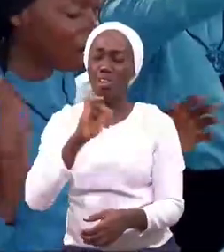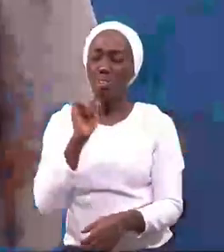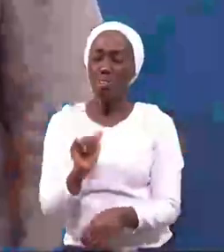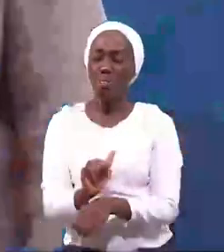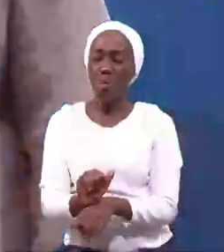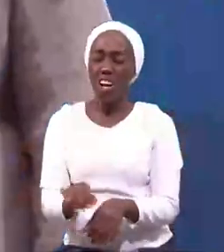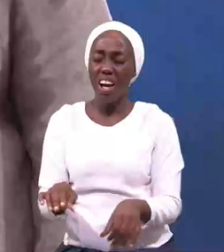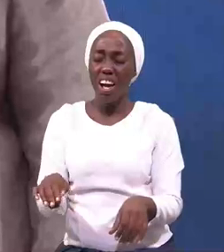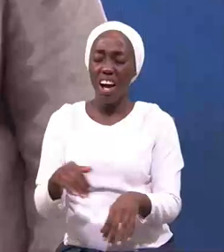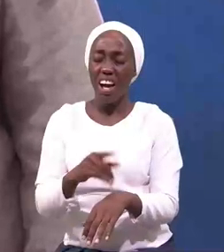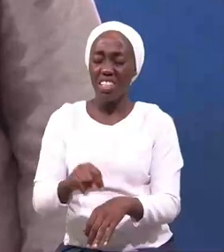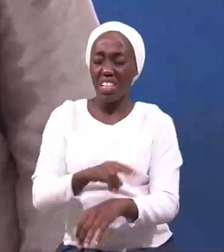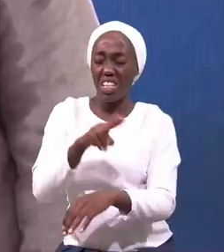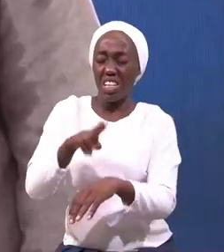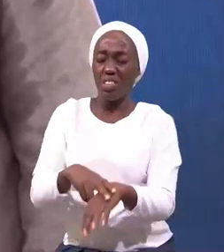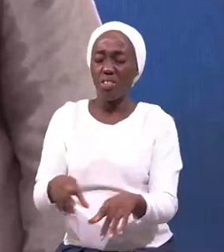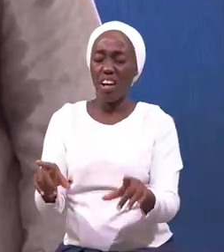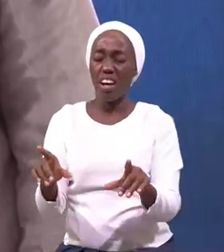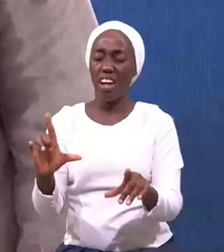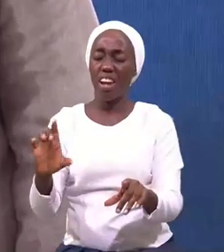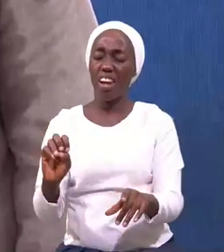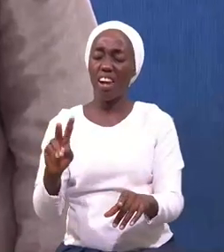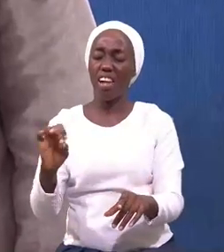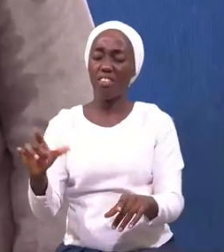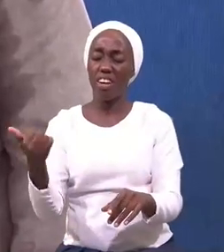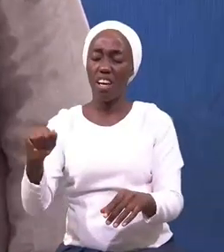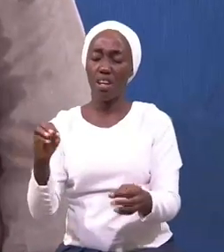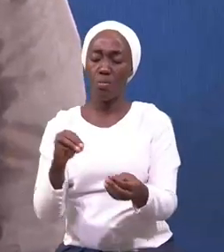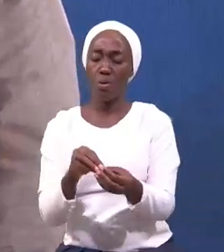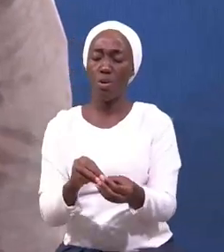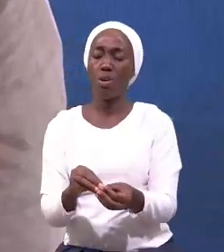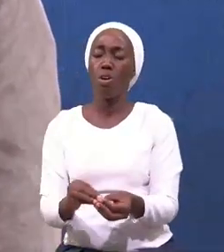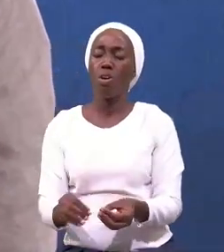Tu ne vas plus opérer au niveau naturel désormais.